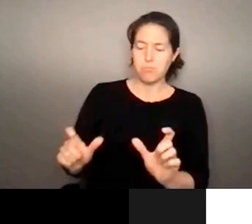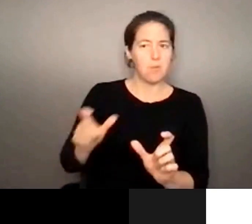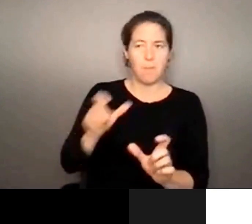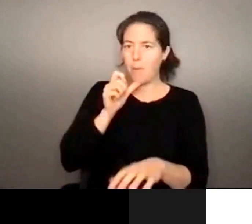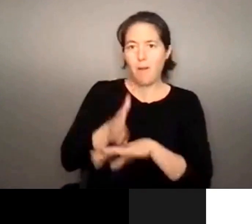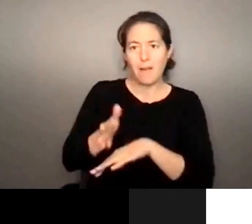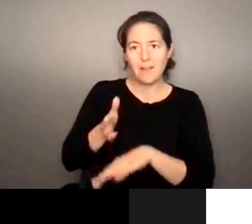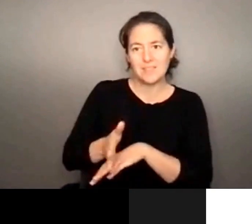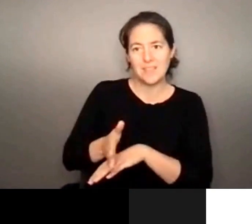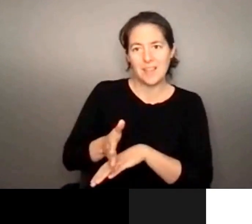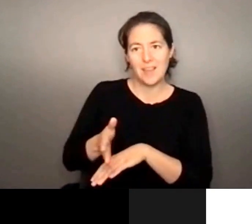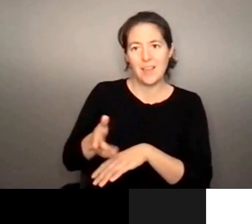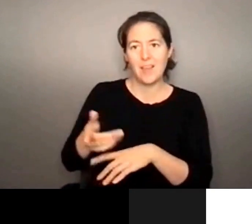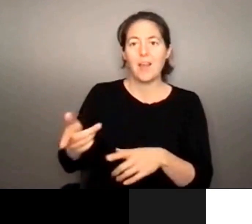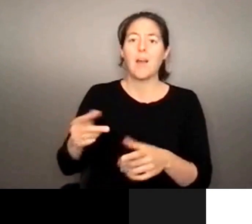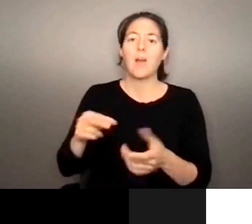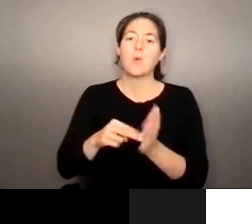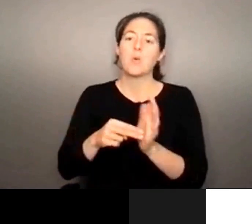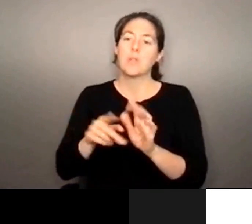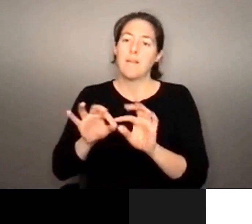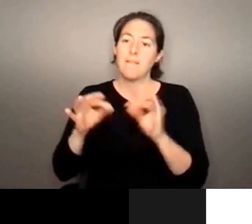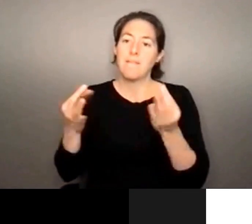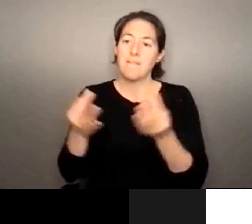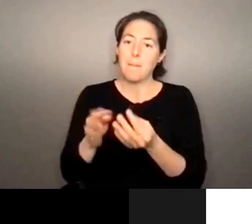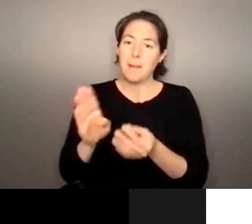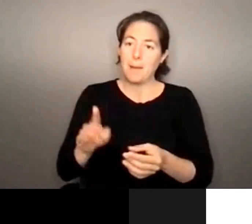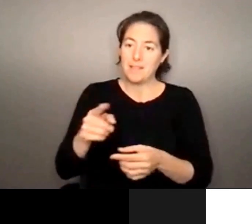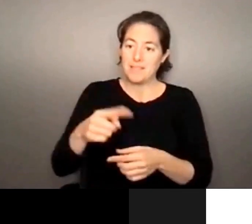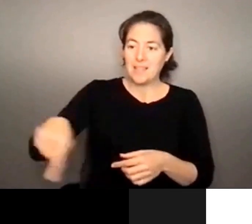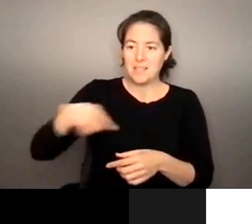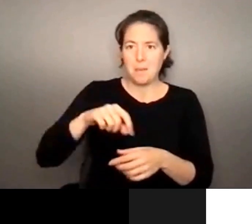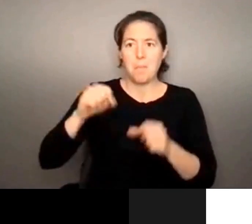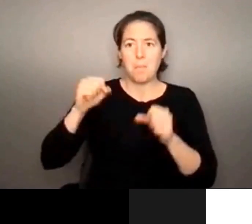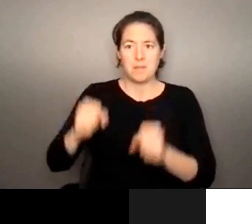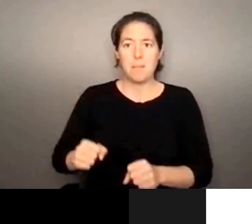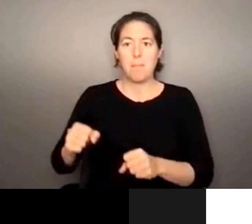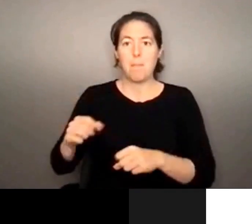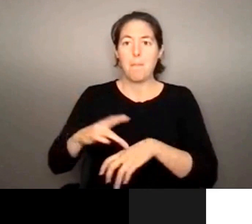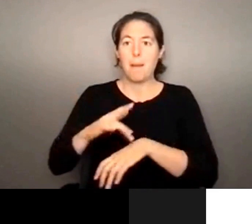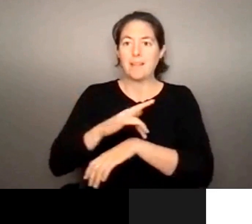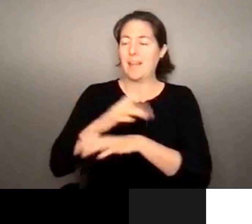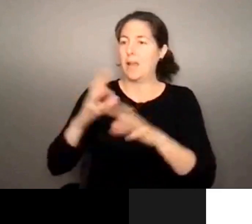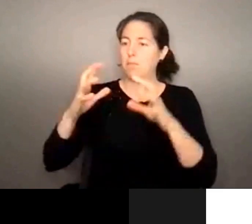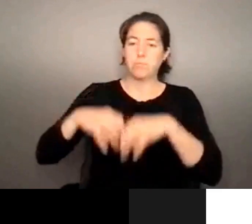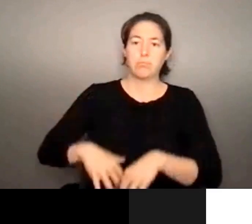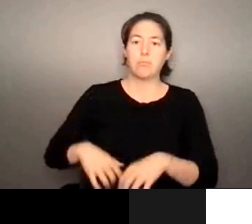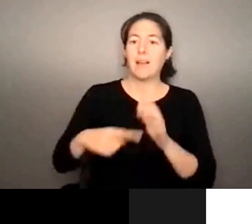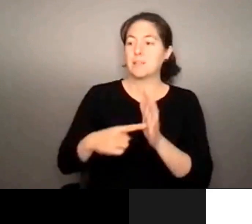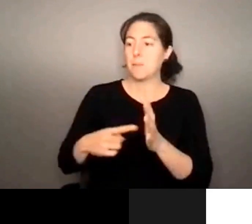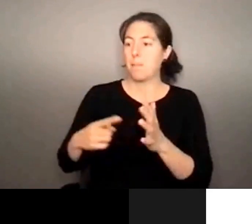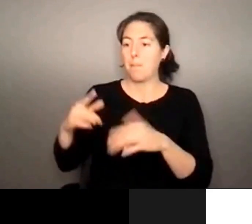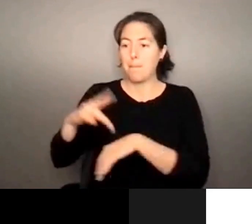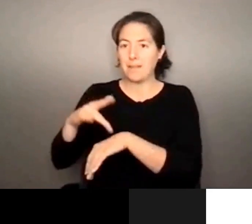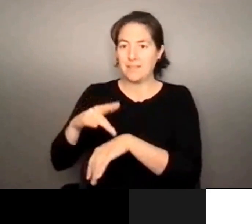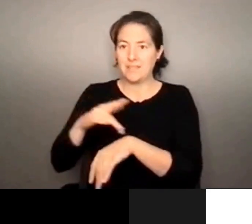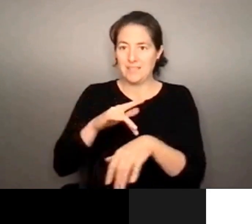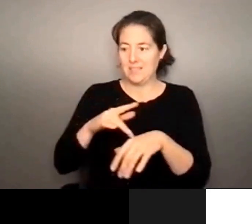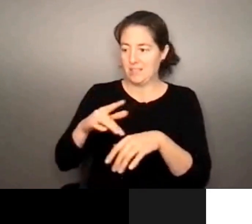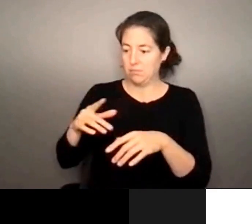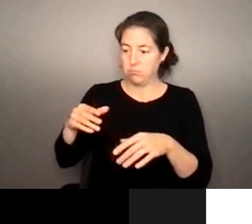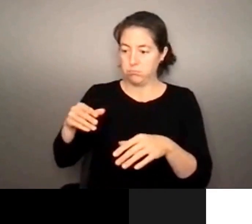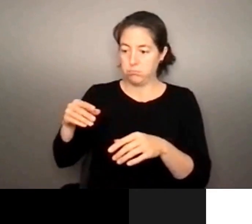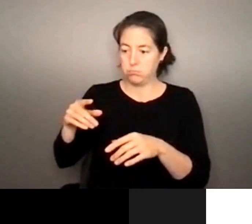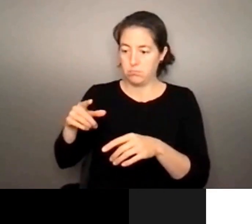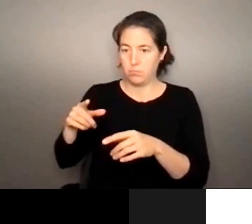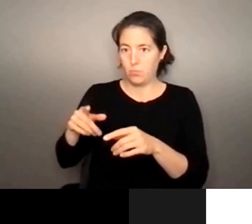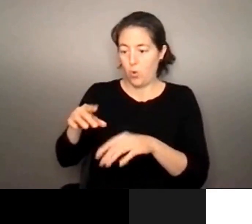plus prompts à ce qu'on appelle des effondrements bactériens, ou au fait, aussi, une population bactérienne se développe dans le sol, il y a plus de